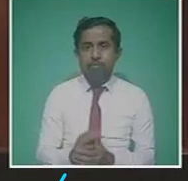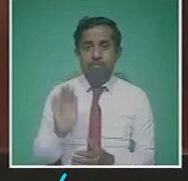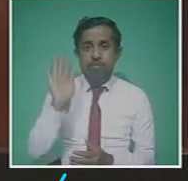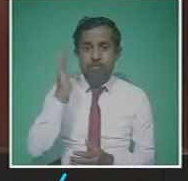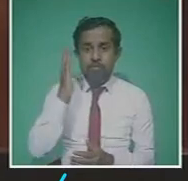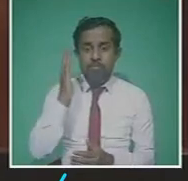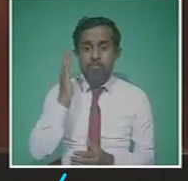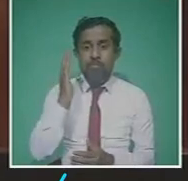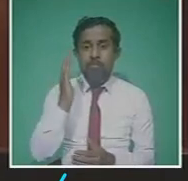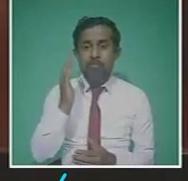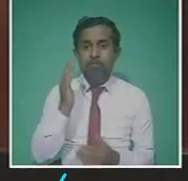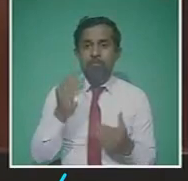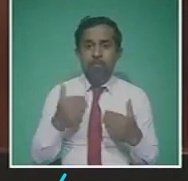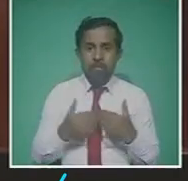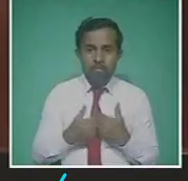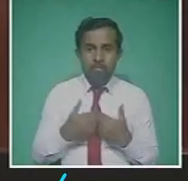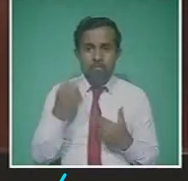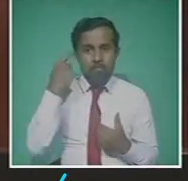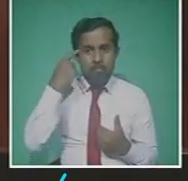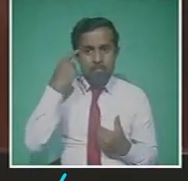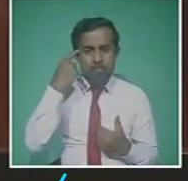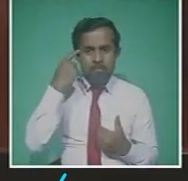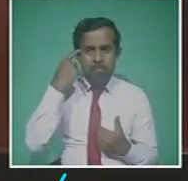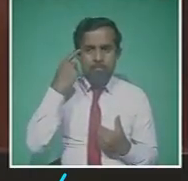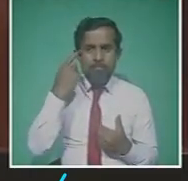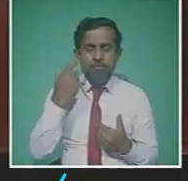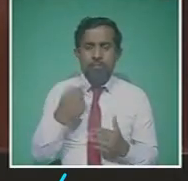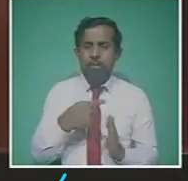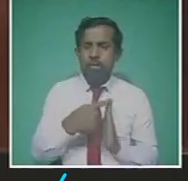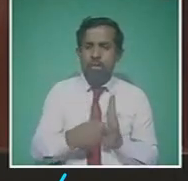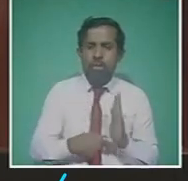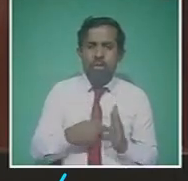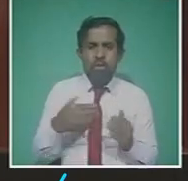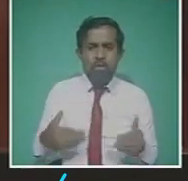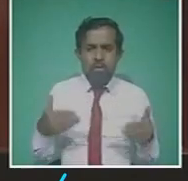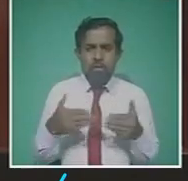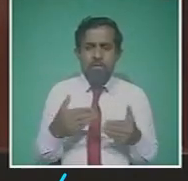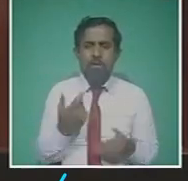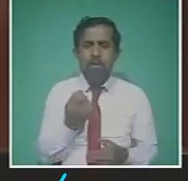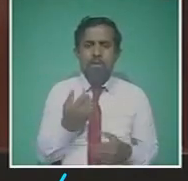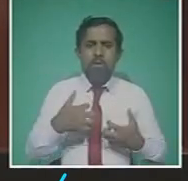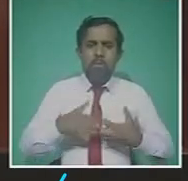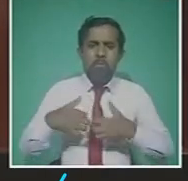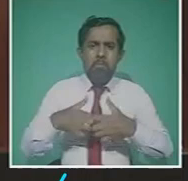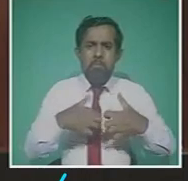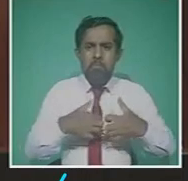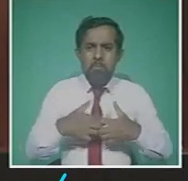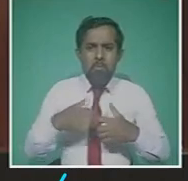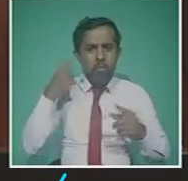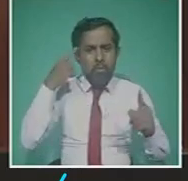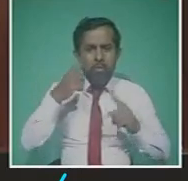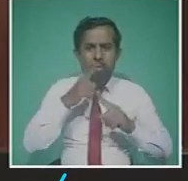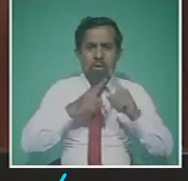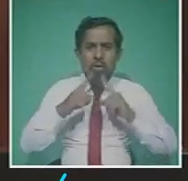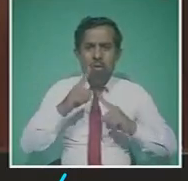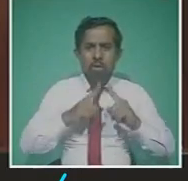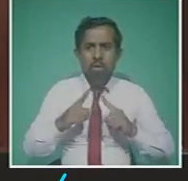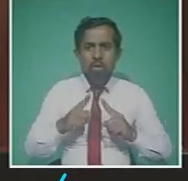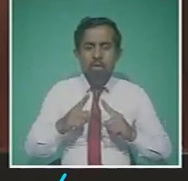Visheshayenma Mahitanne Rate Vatman Arthika Arbudaya Gana Katha